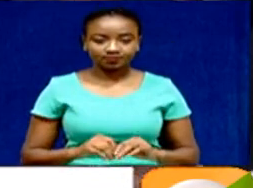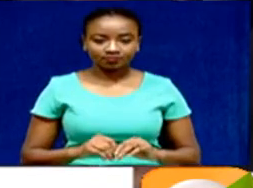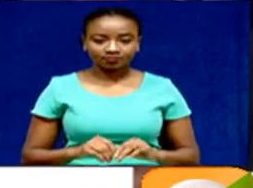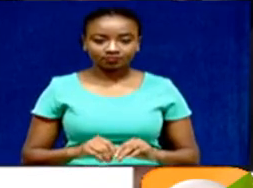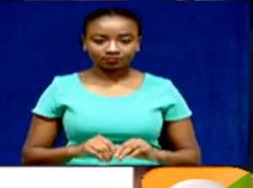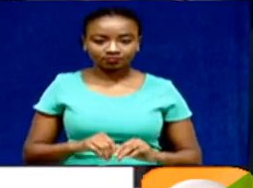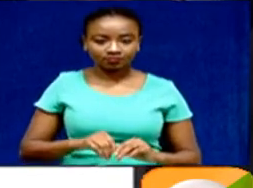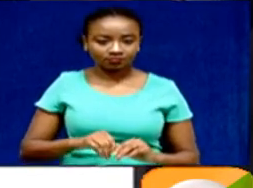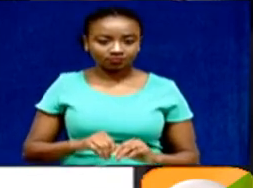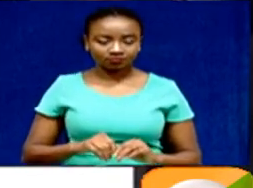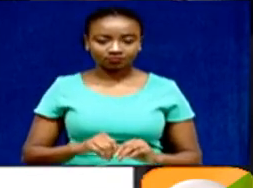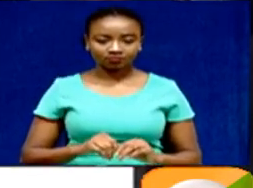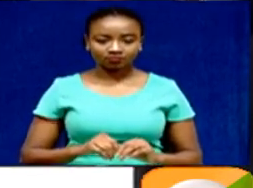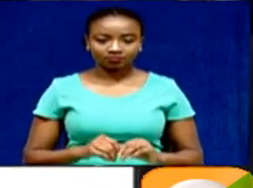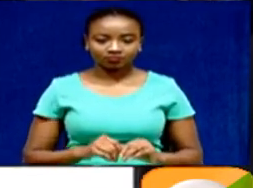detained. It's basically